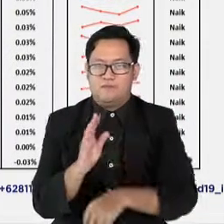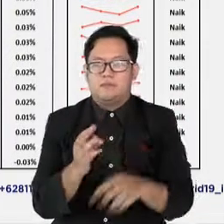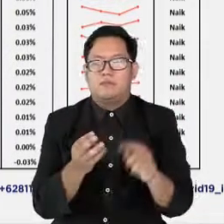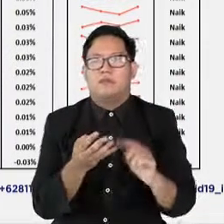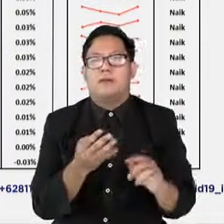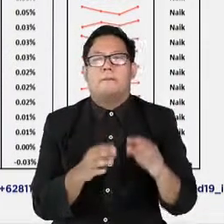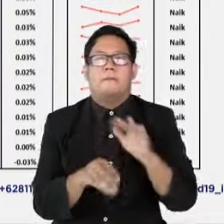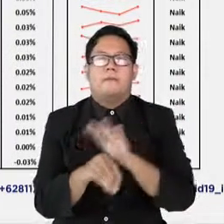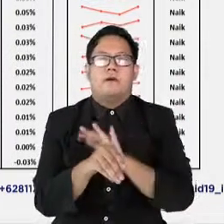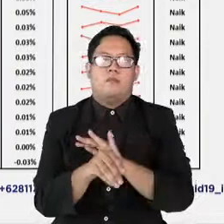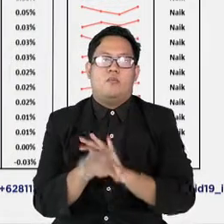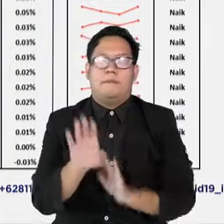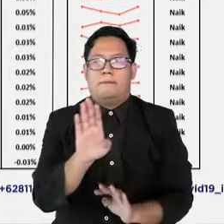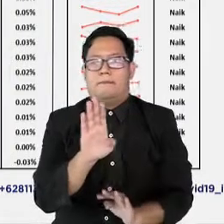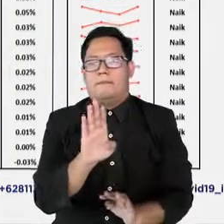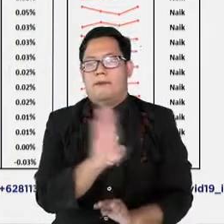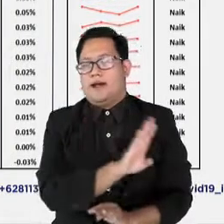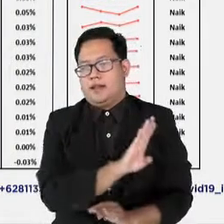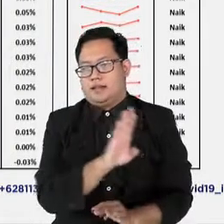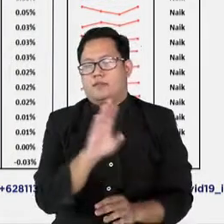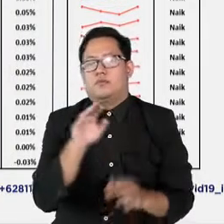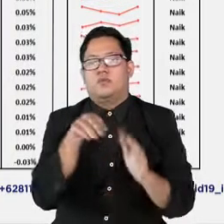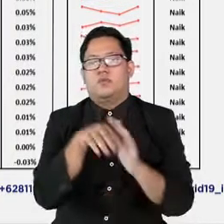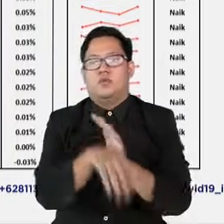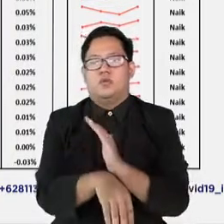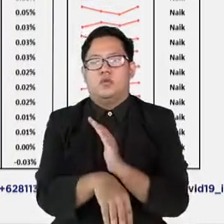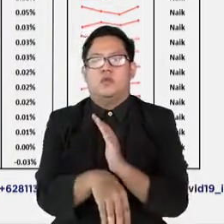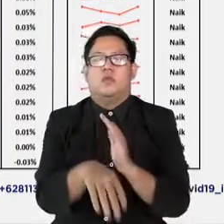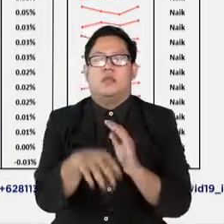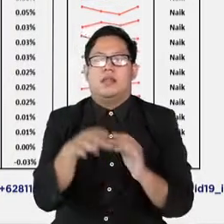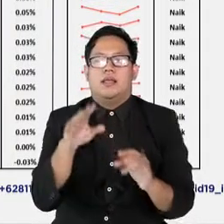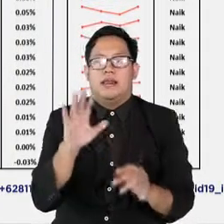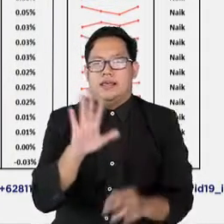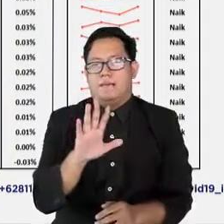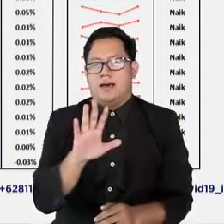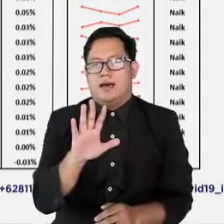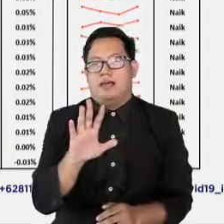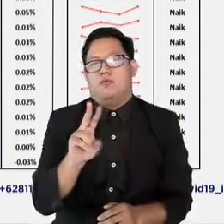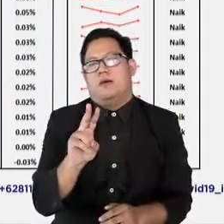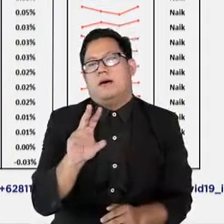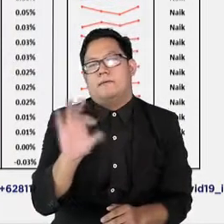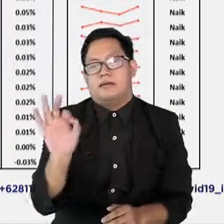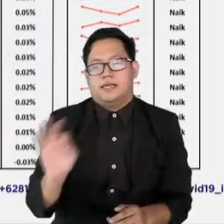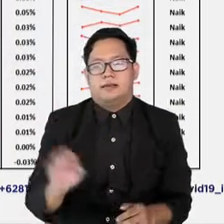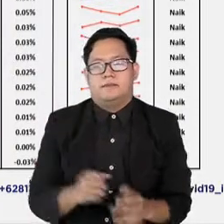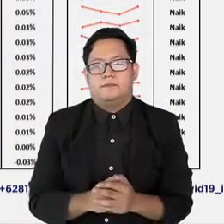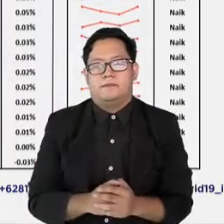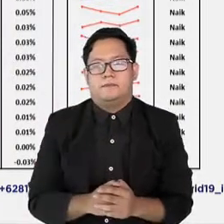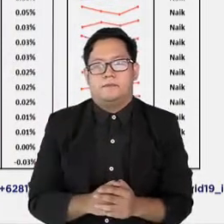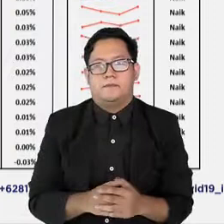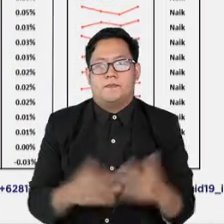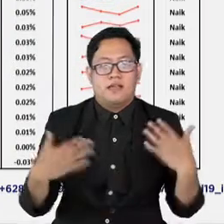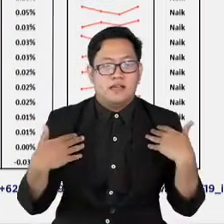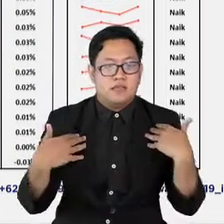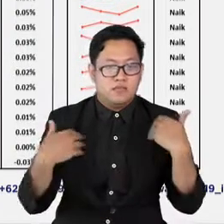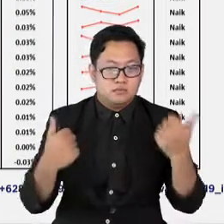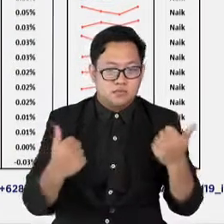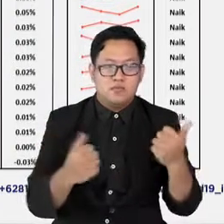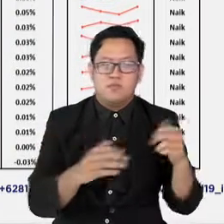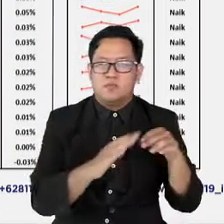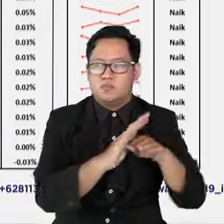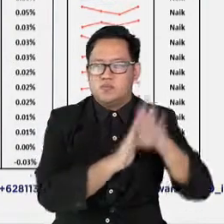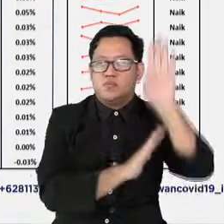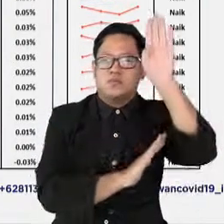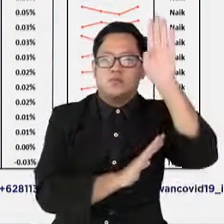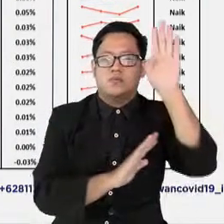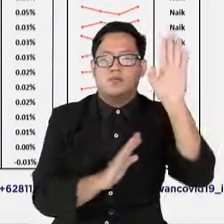5,30 sembilan persen sedangkan untuk angka kesembuhan kenaikan paling tinggi terjadi di Daerah Istimewa Yogyakarta